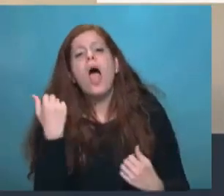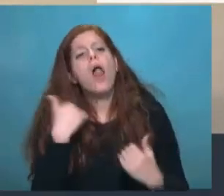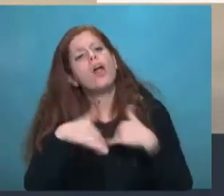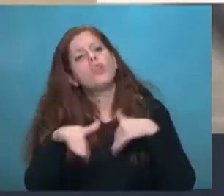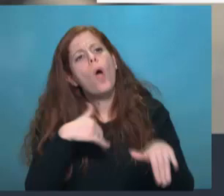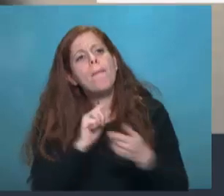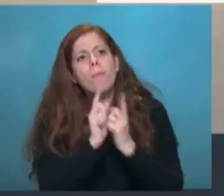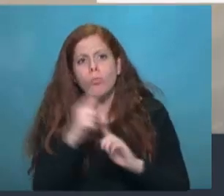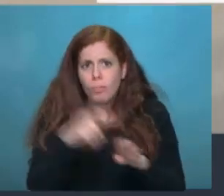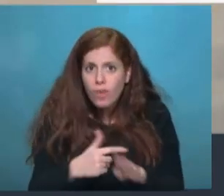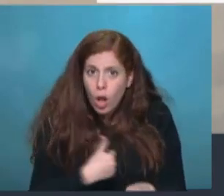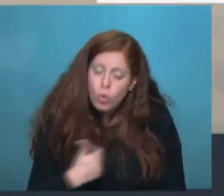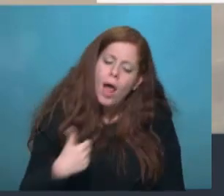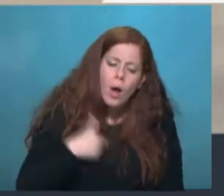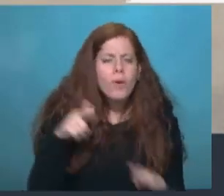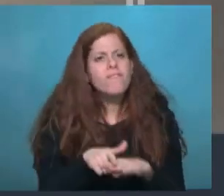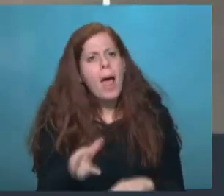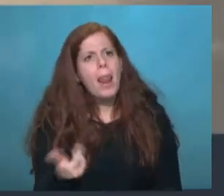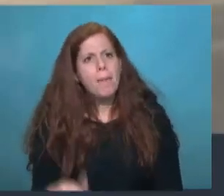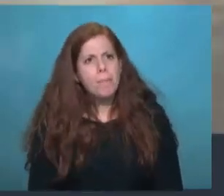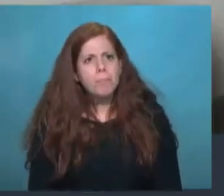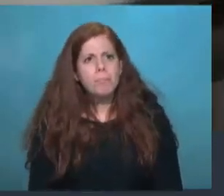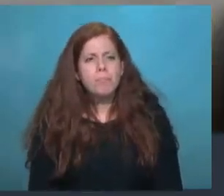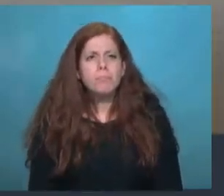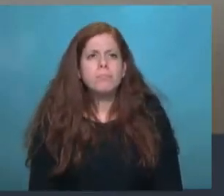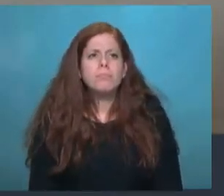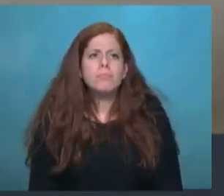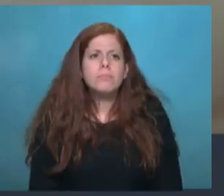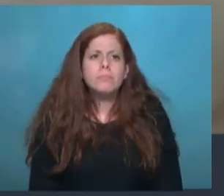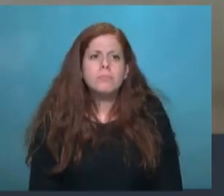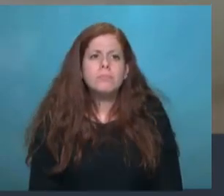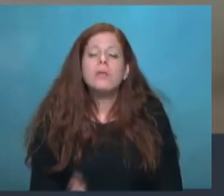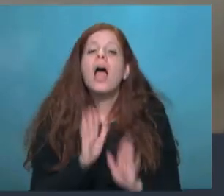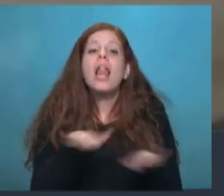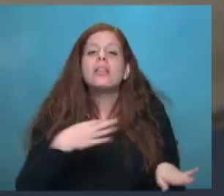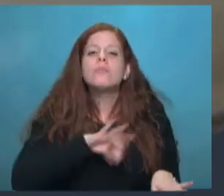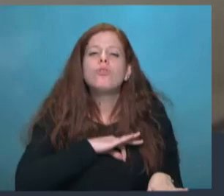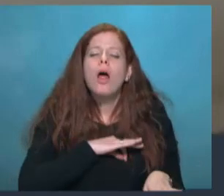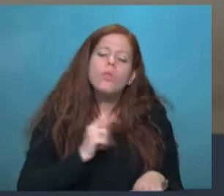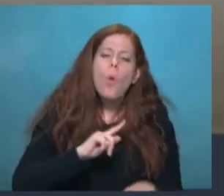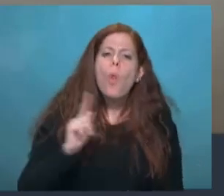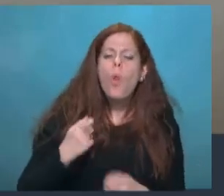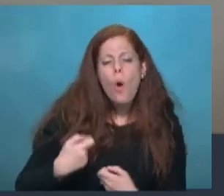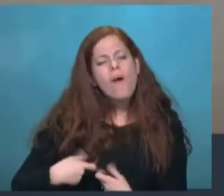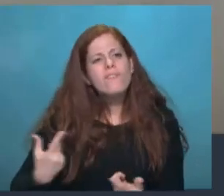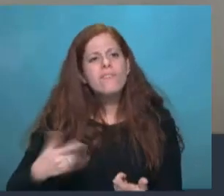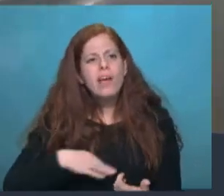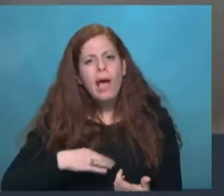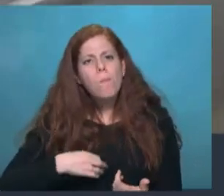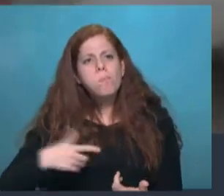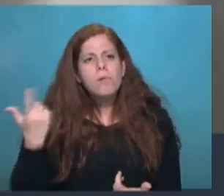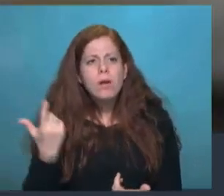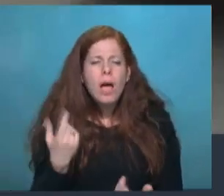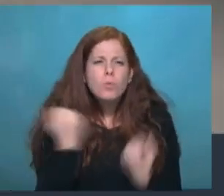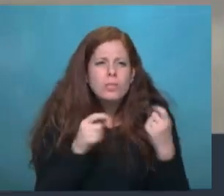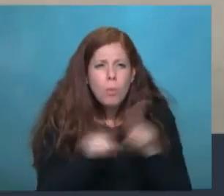מפה. אין, לא עוברים מפה יותר. זה כביש של מושב שער אפרים. כל יום אנחנו נהיה פה ונפריע לתנועה. במקום שהם יפריעו לנו, אנחנו נפריע להם. אין מעבר. הילדים שלנו לא הפקר. נוסעים פה מטורפים,